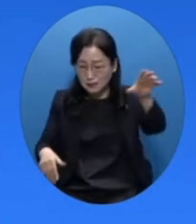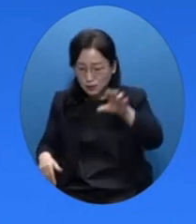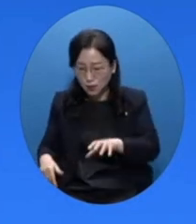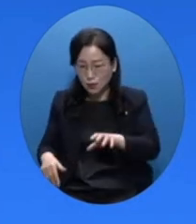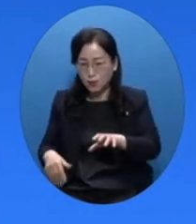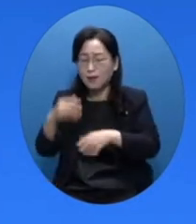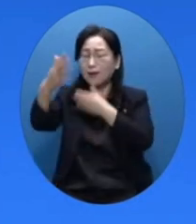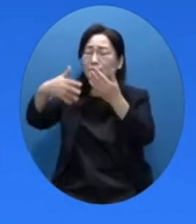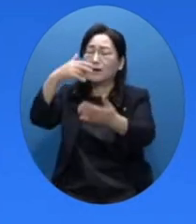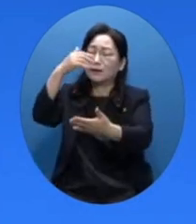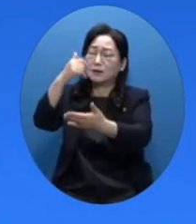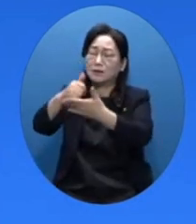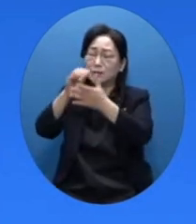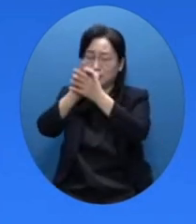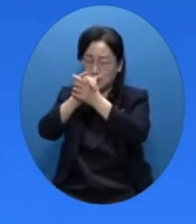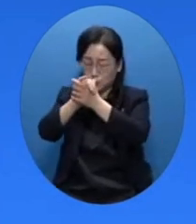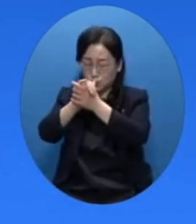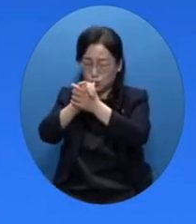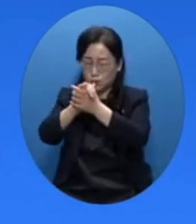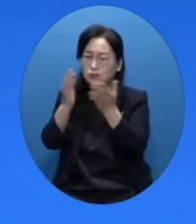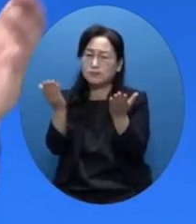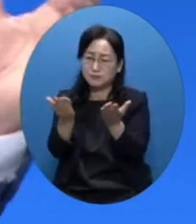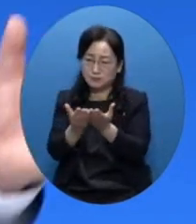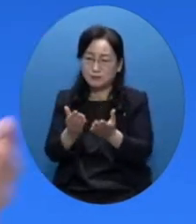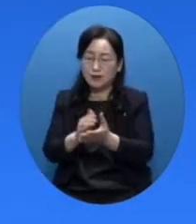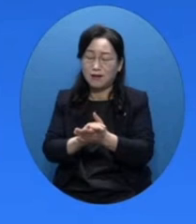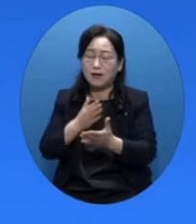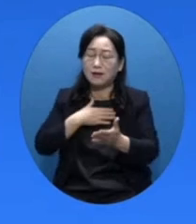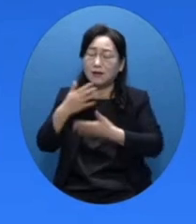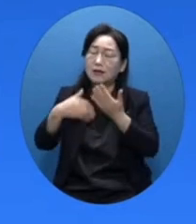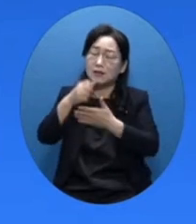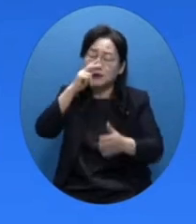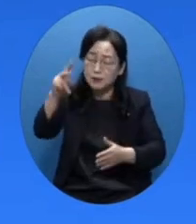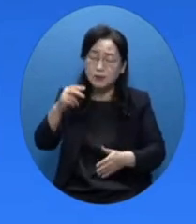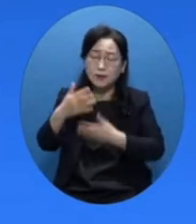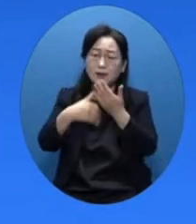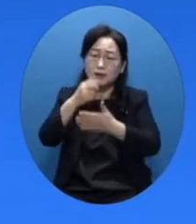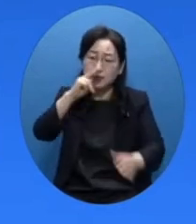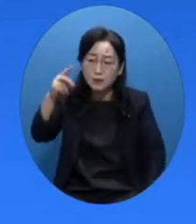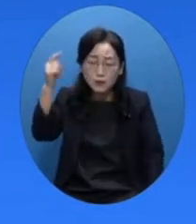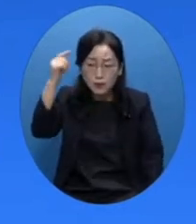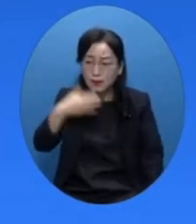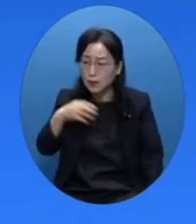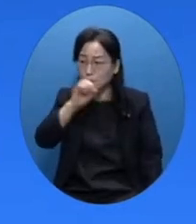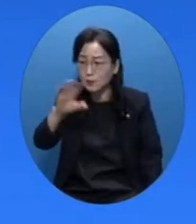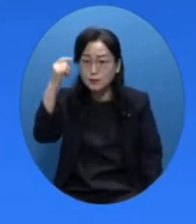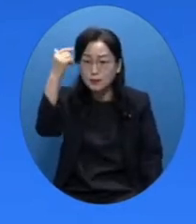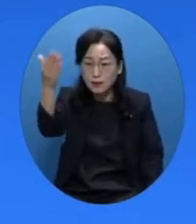앞에 기도드릴 쳤던 것입니다 내 하나님이여 내 하나님이여 어찌 안할 버리셨나이까